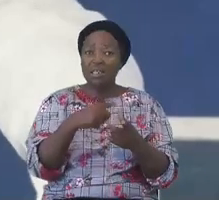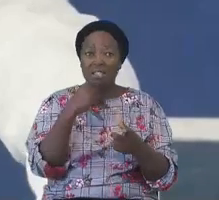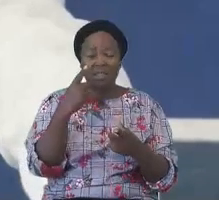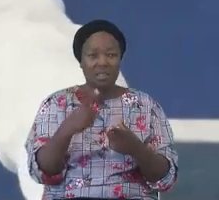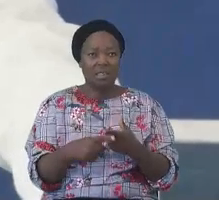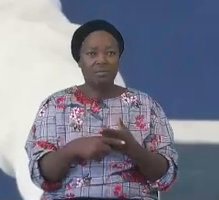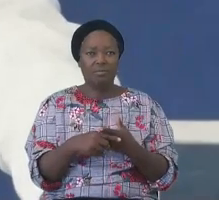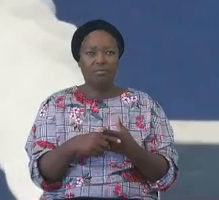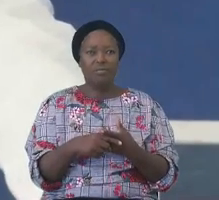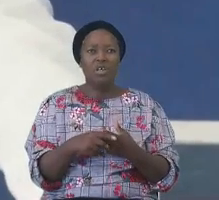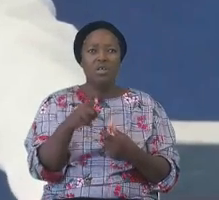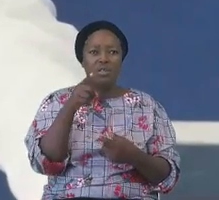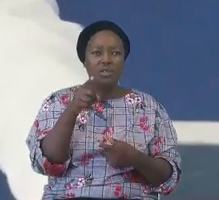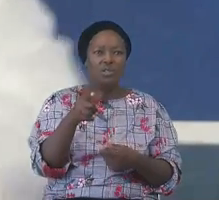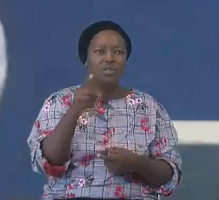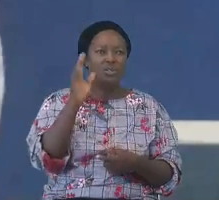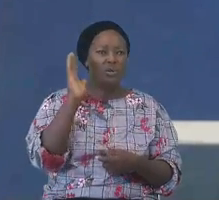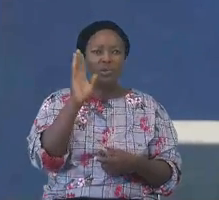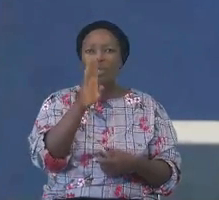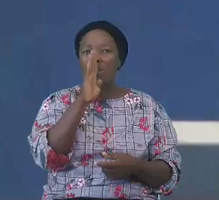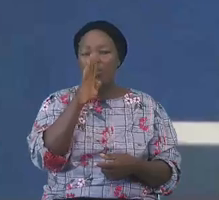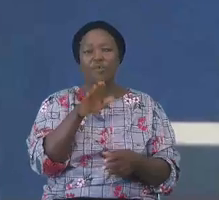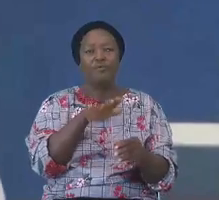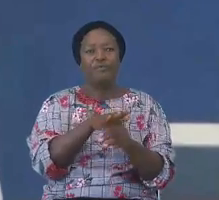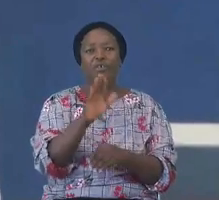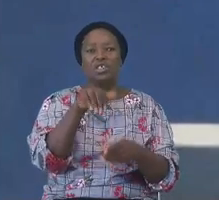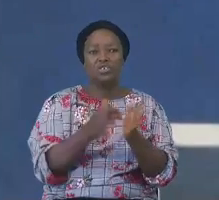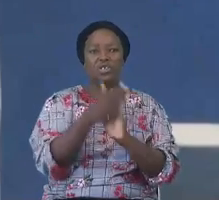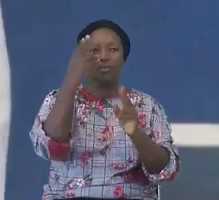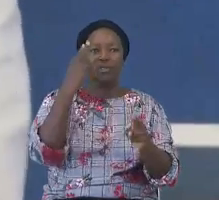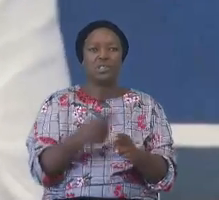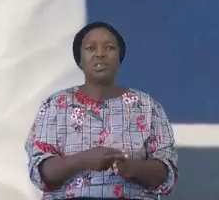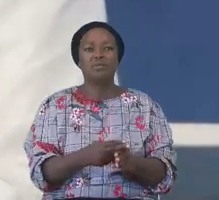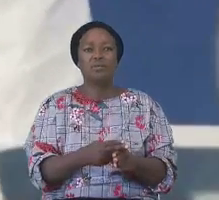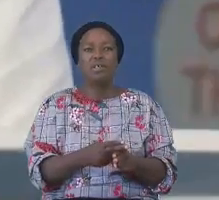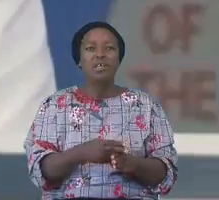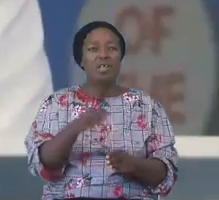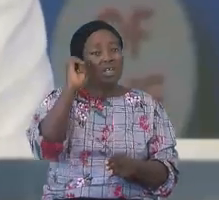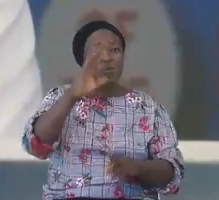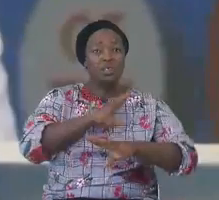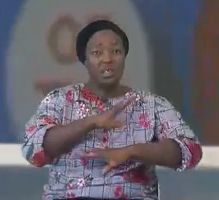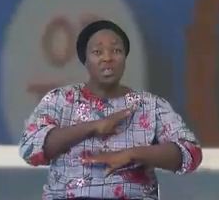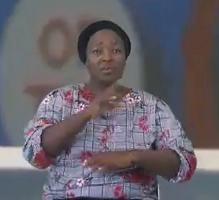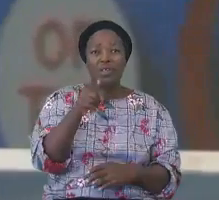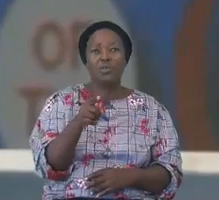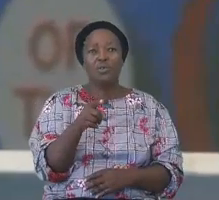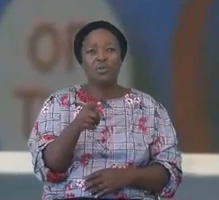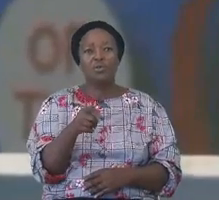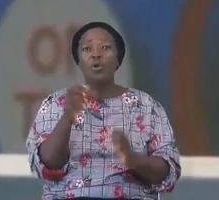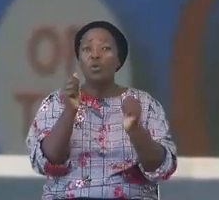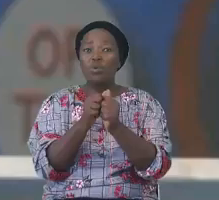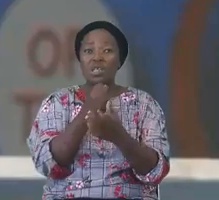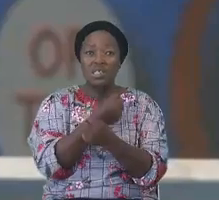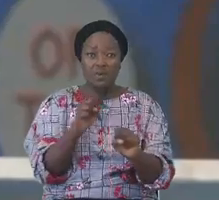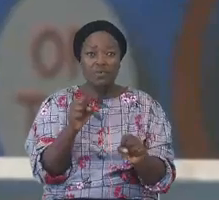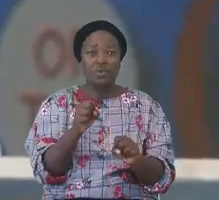la justice de Dieu, de la sanctification. Maintenant, tu seras rassasié au nom de